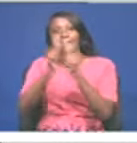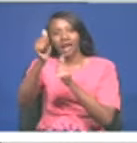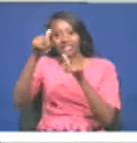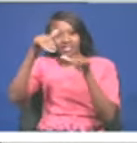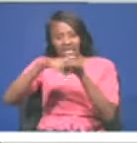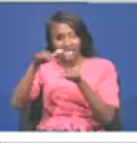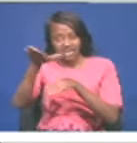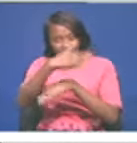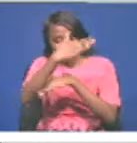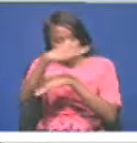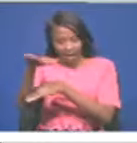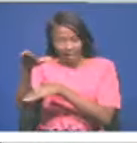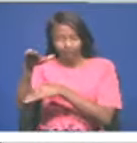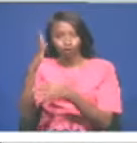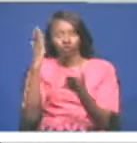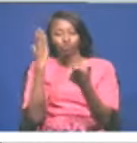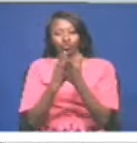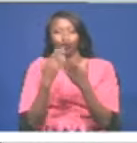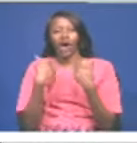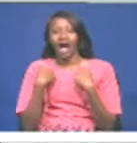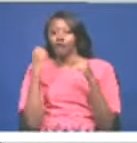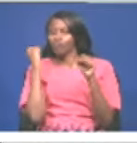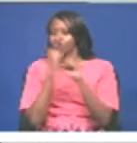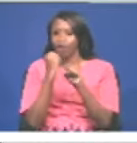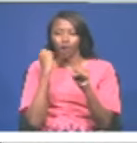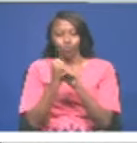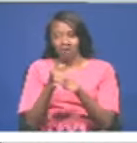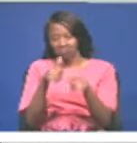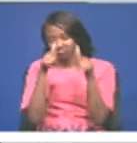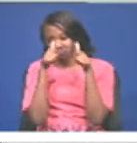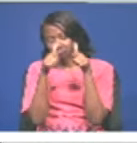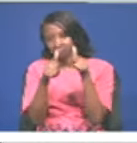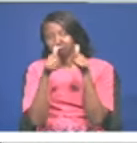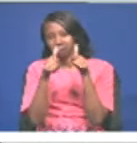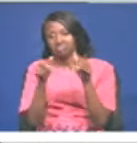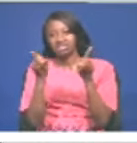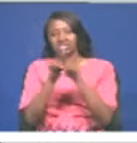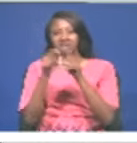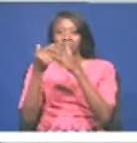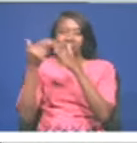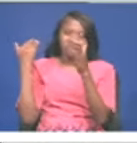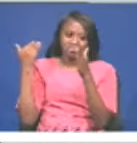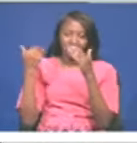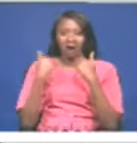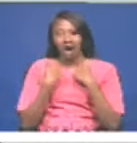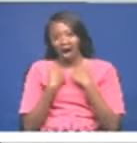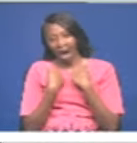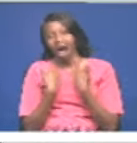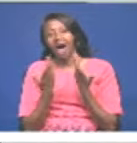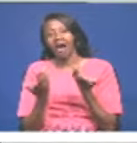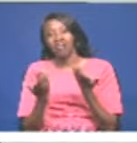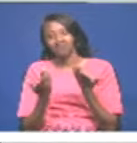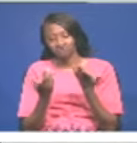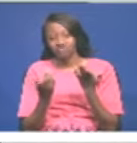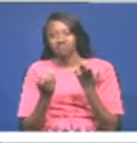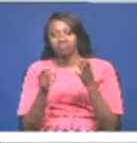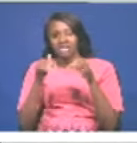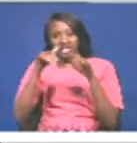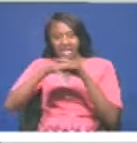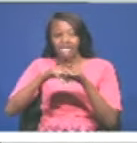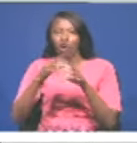kwamba amekuwa mchapakazi, alikuwa mbunge Budalangi na vile vile amewahi kuwa katibu mkuu wa chama cha ODM. Kwa hivyo tunataraji